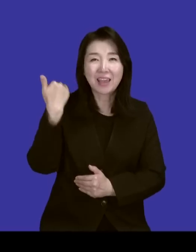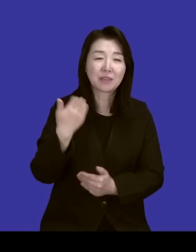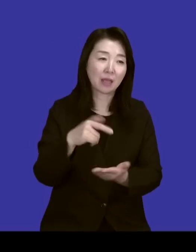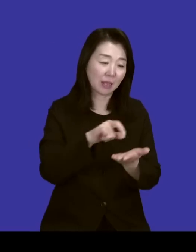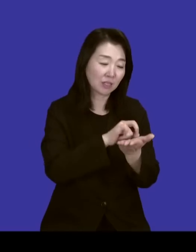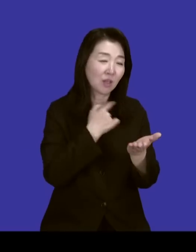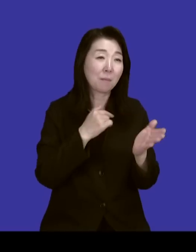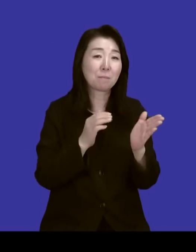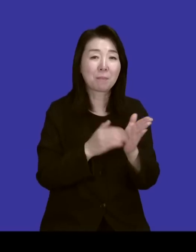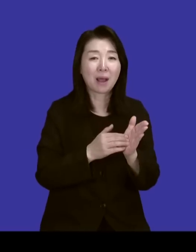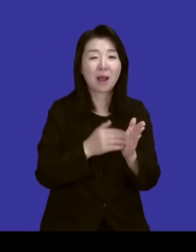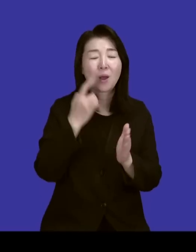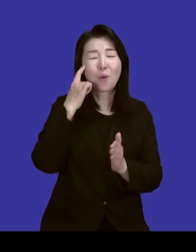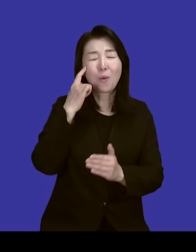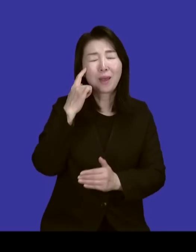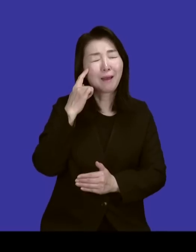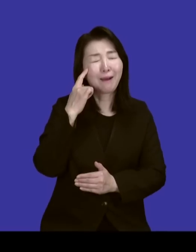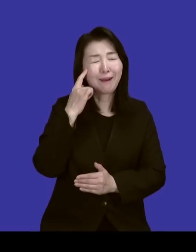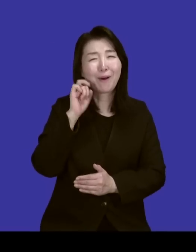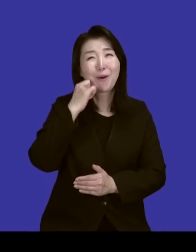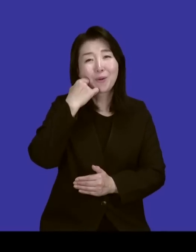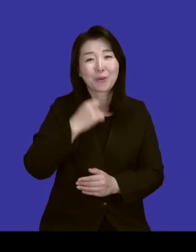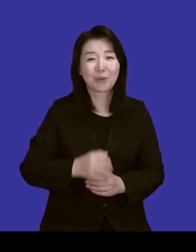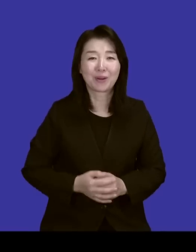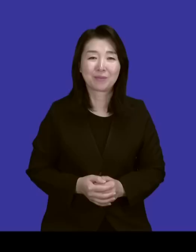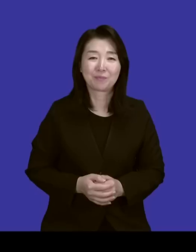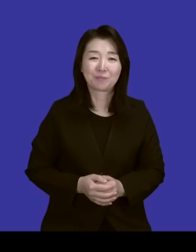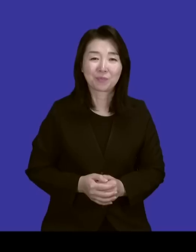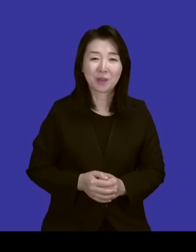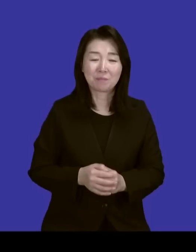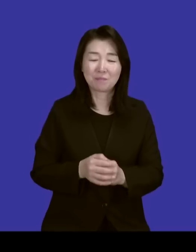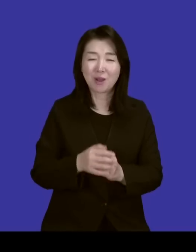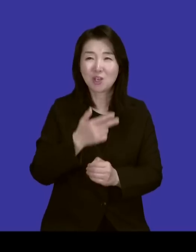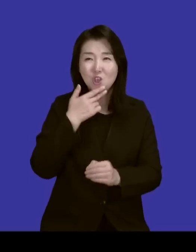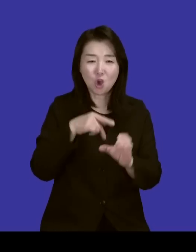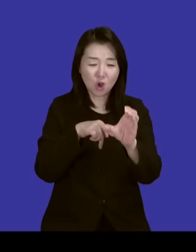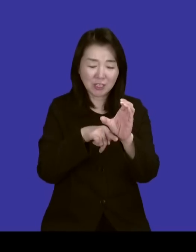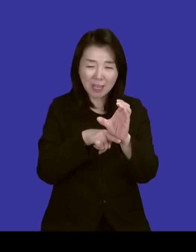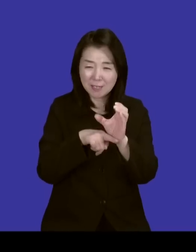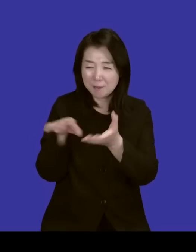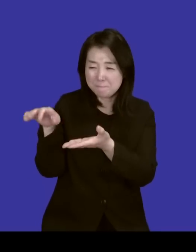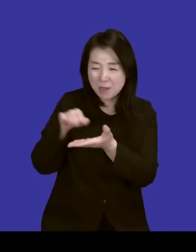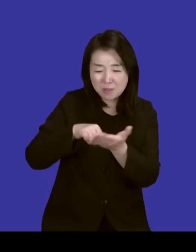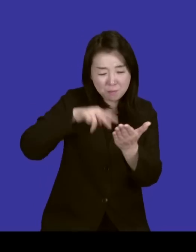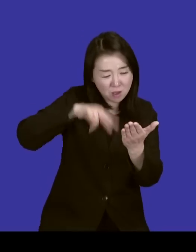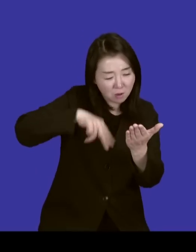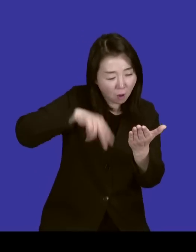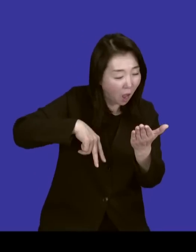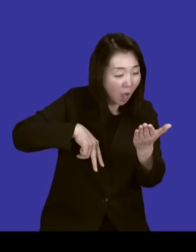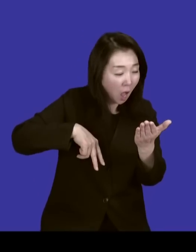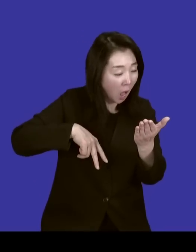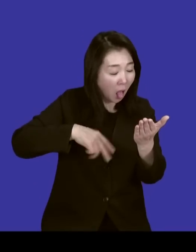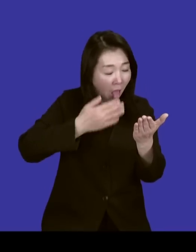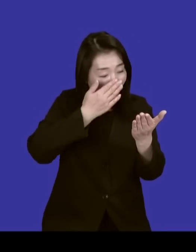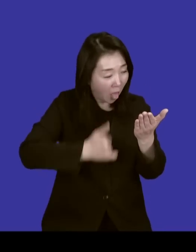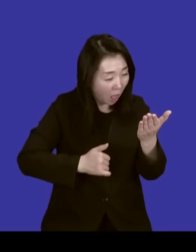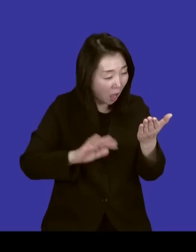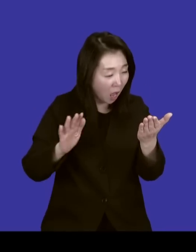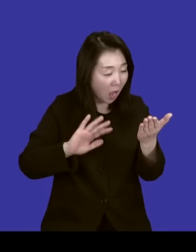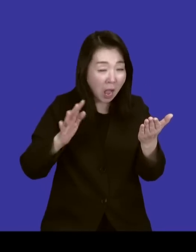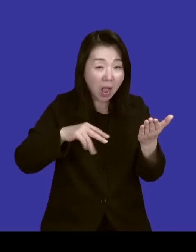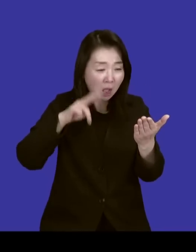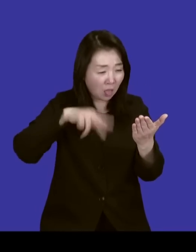많아요. 아. 그래서 뭐 웹스터 딕셔너리 갖다 놓고 읽기 시작하는데 뭐 도저히 못 읽겠어요. 그래서 예, 몇 페이지